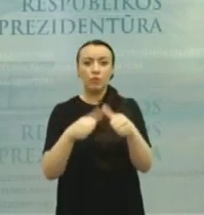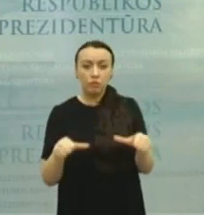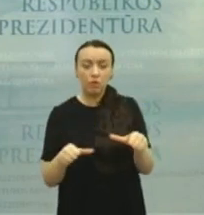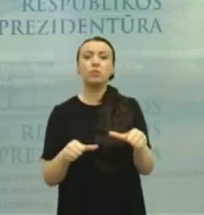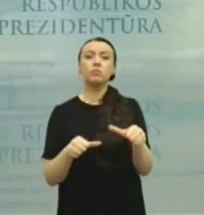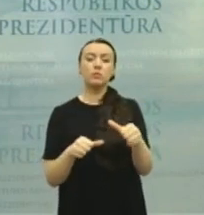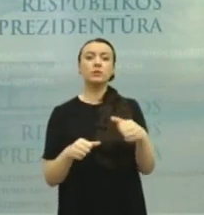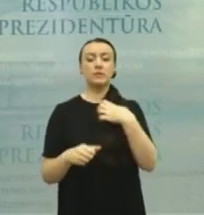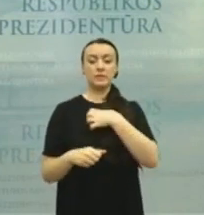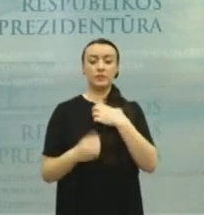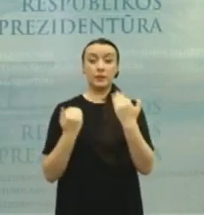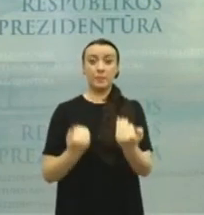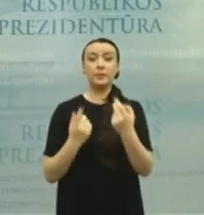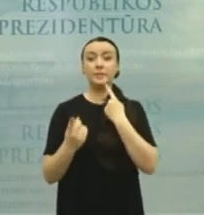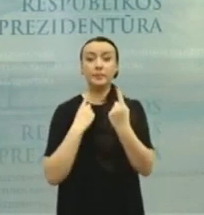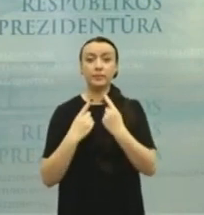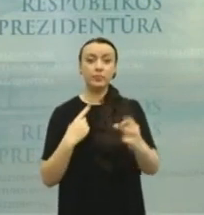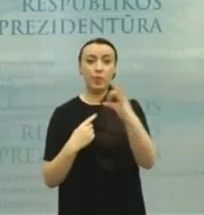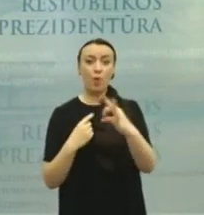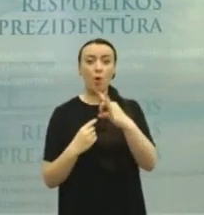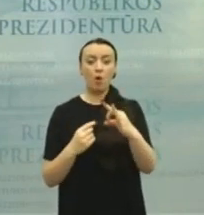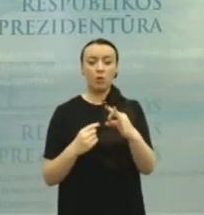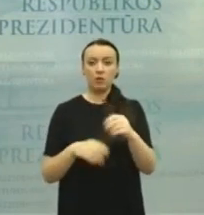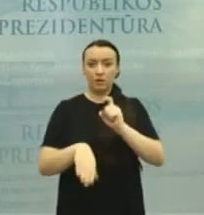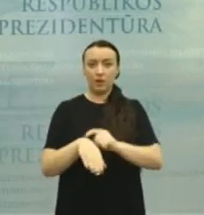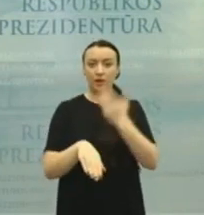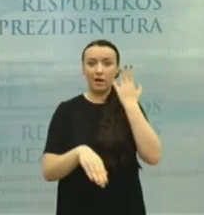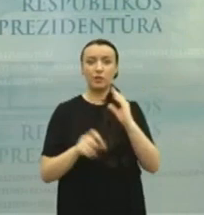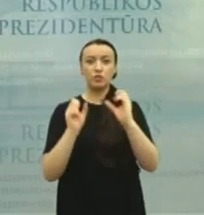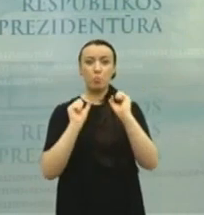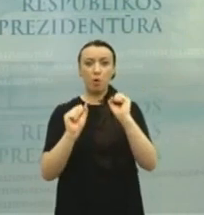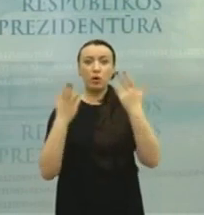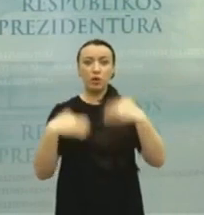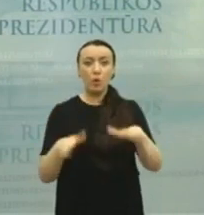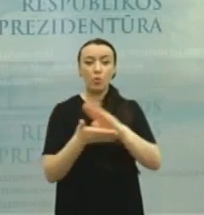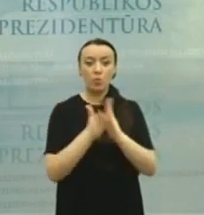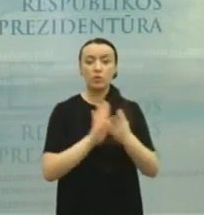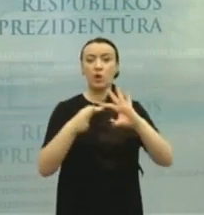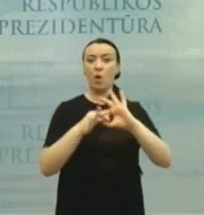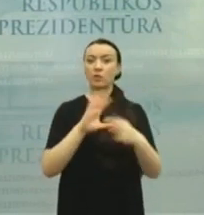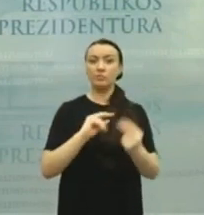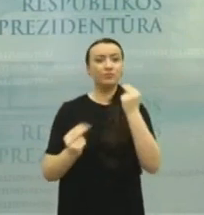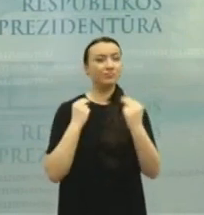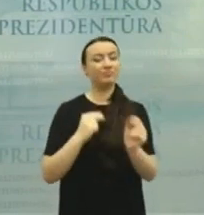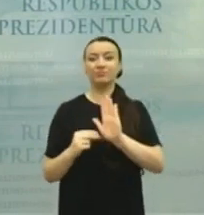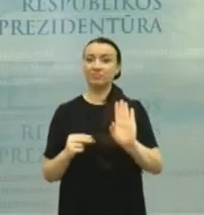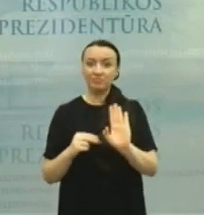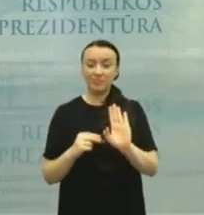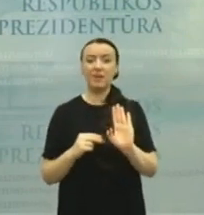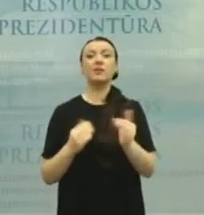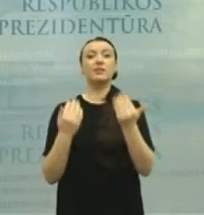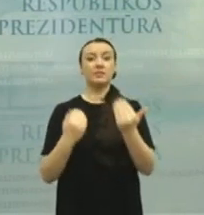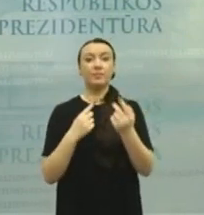mes kalbėtumėm ne tik jau apie tą etapą, kuomet sportininkai jau ruošiasi olimpiniam žaidynėm ar kitom